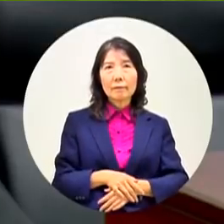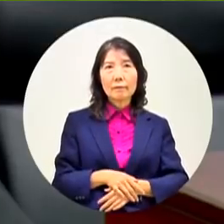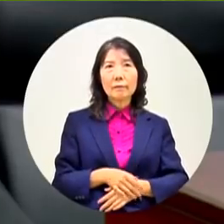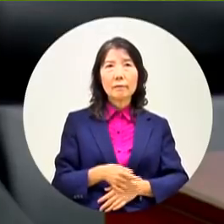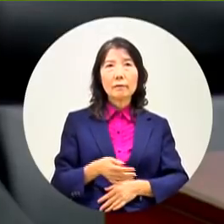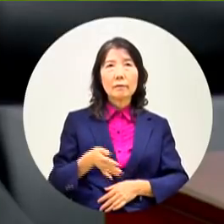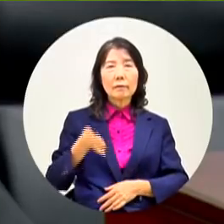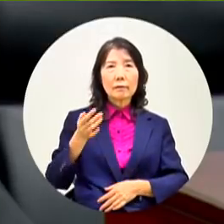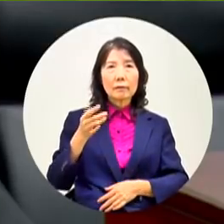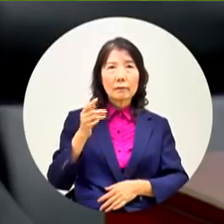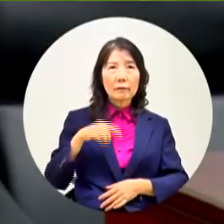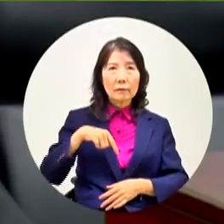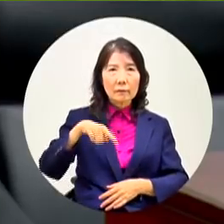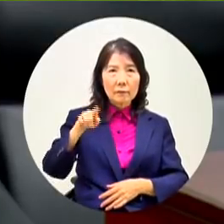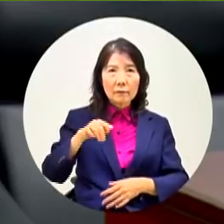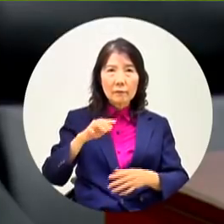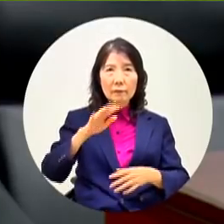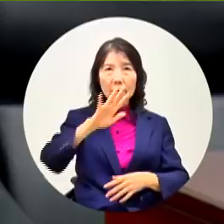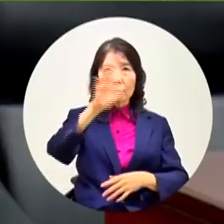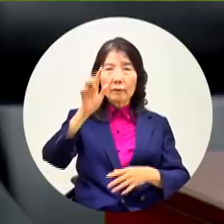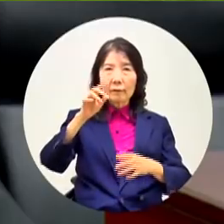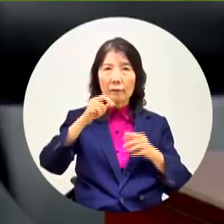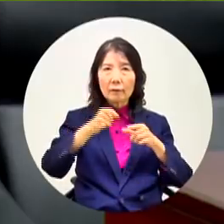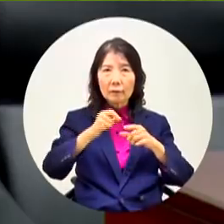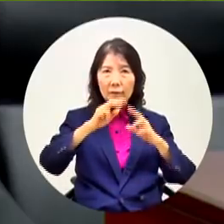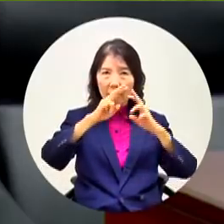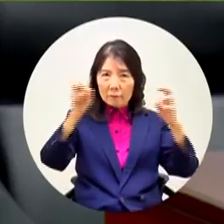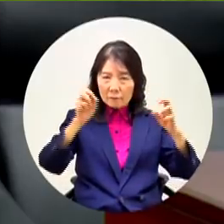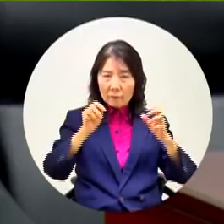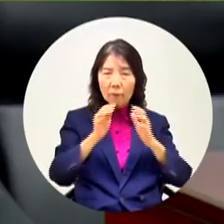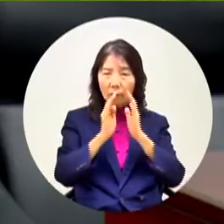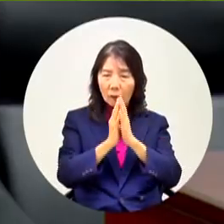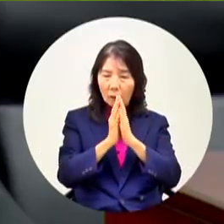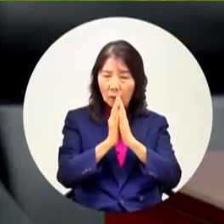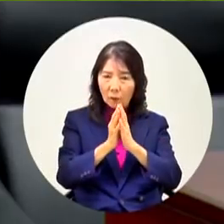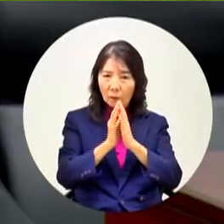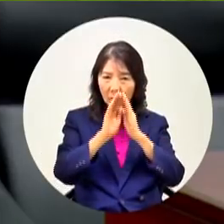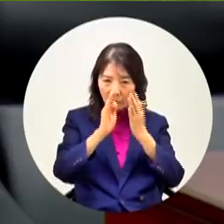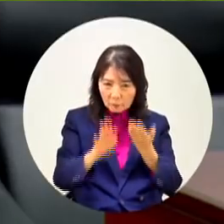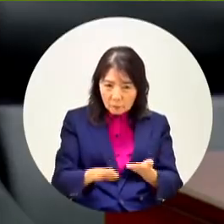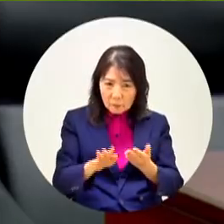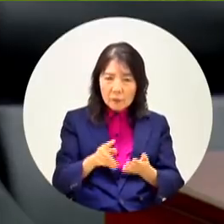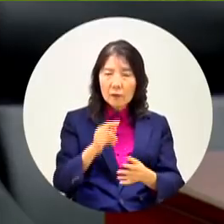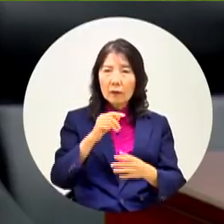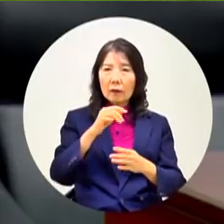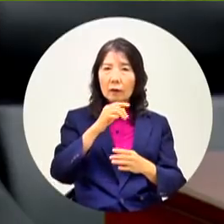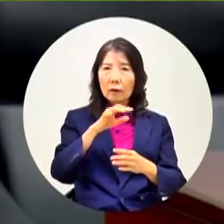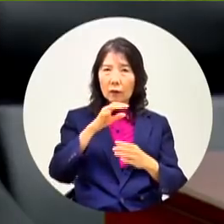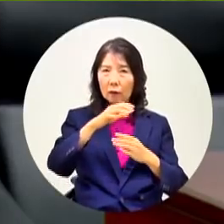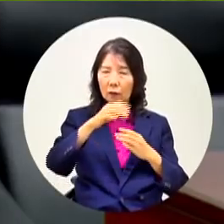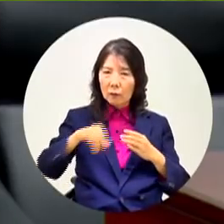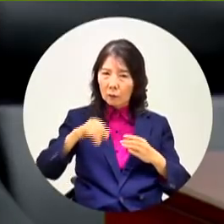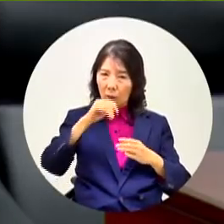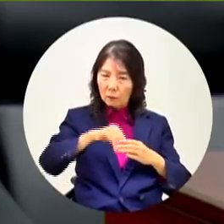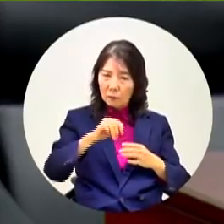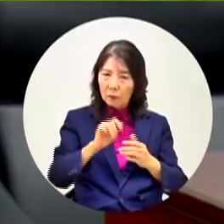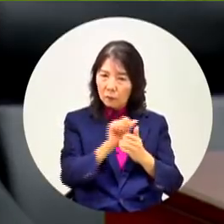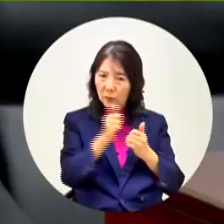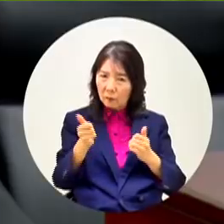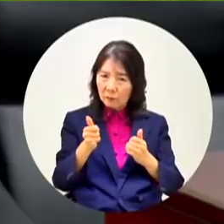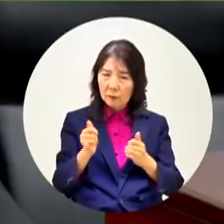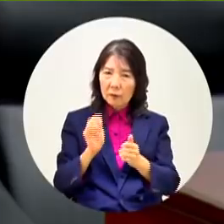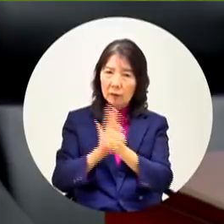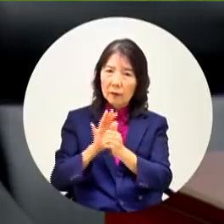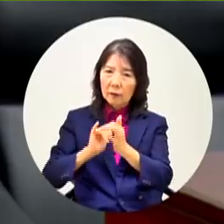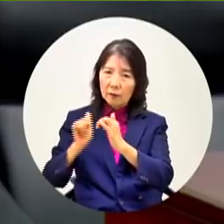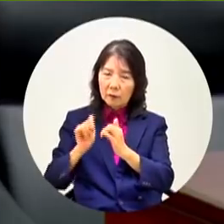公庙伫遐甲求，伫遐甲拜拜，讲我要来选一个议员来替咱百姓服务，